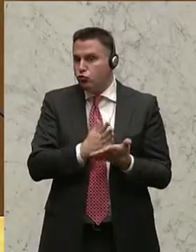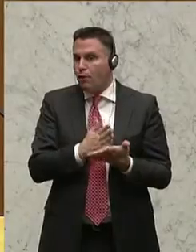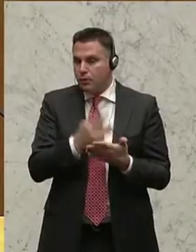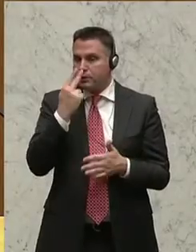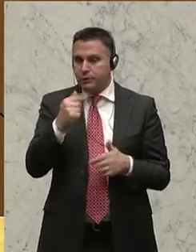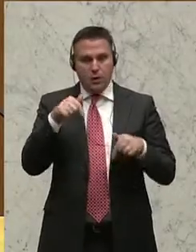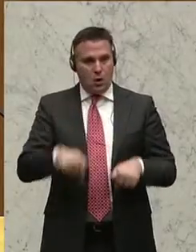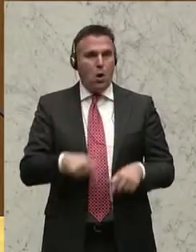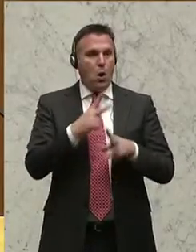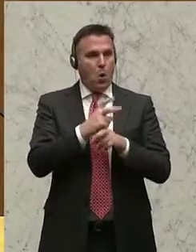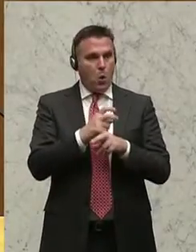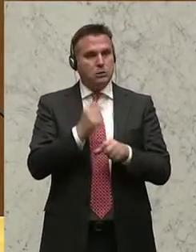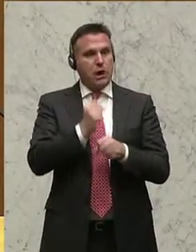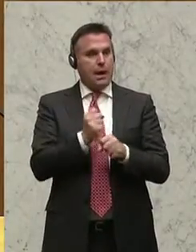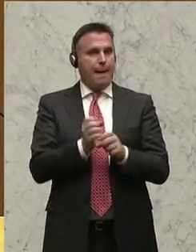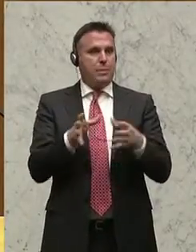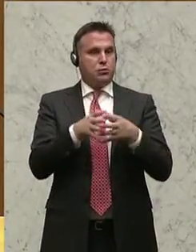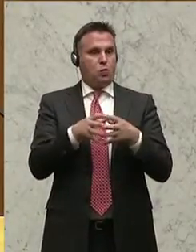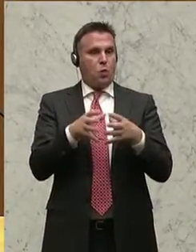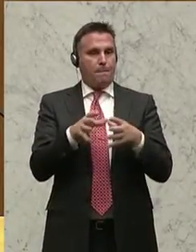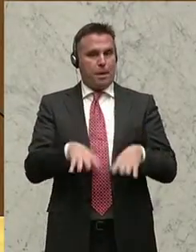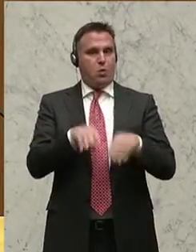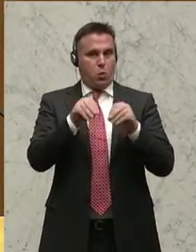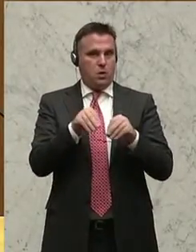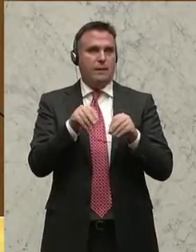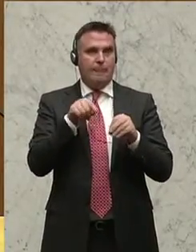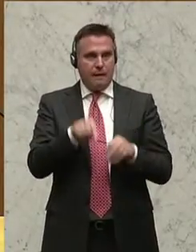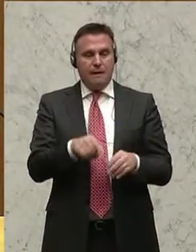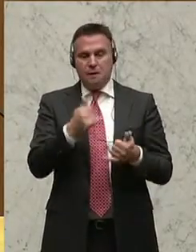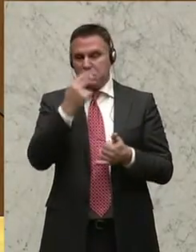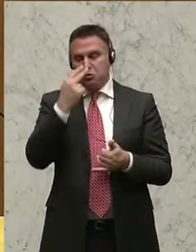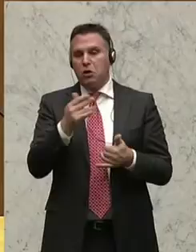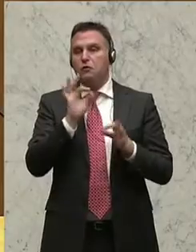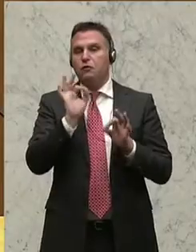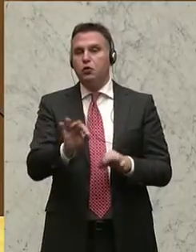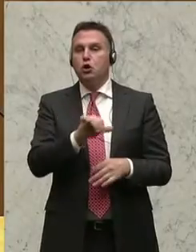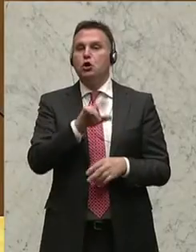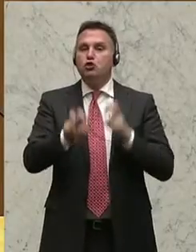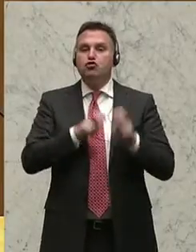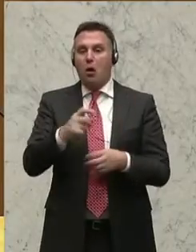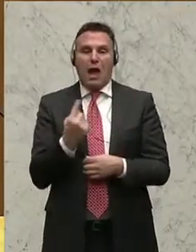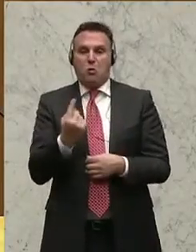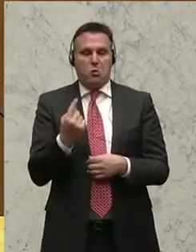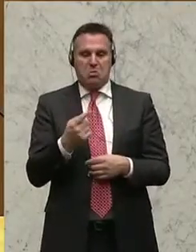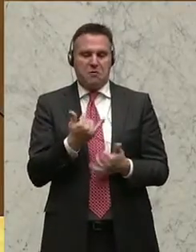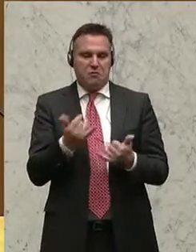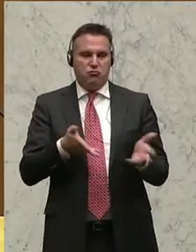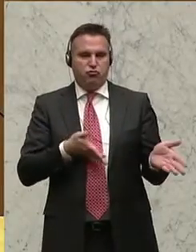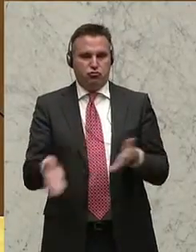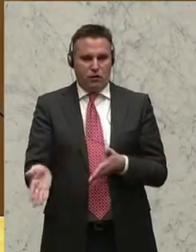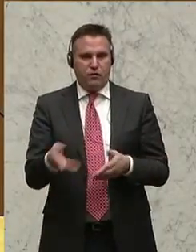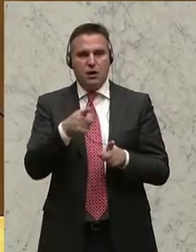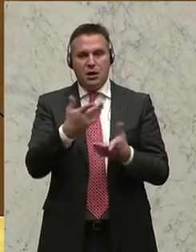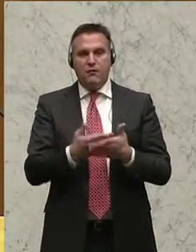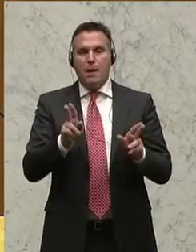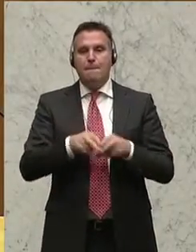Wir in Österreich machen eine Arbeitsgruppe. Das ist letztlich natürlich ein Begräbnis für die Steuerautonomie. Herr Bundesminister,